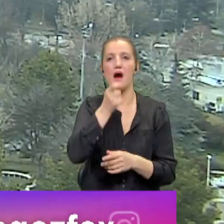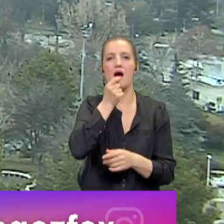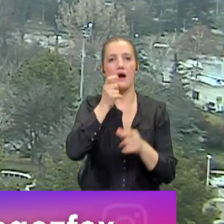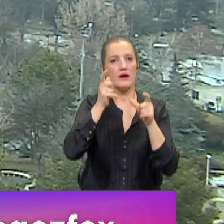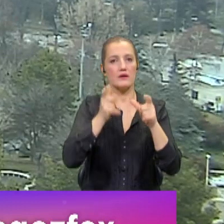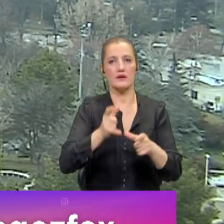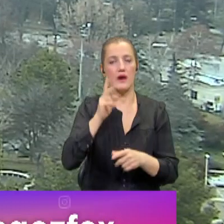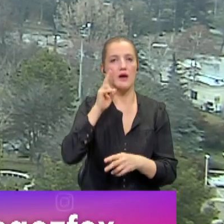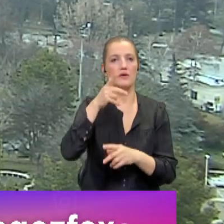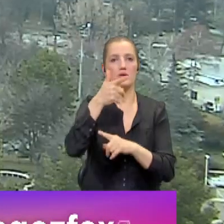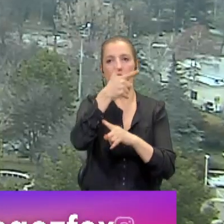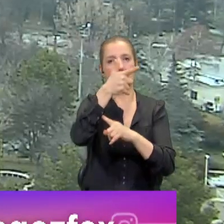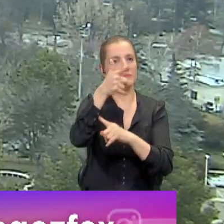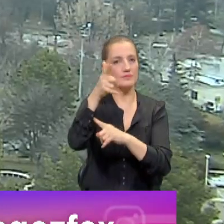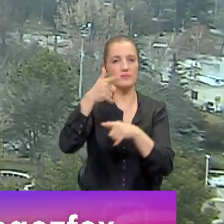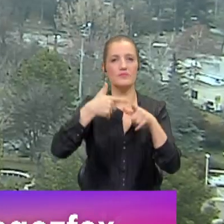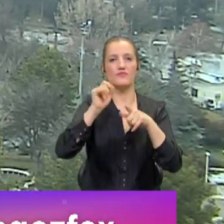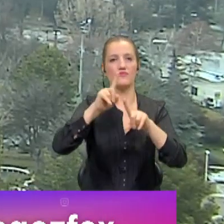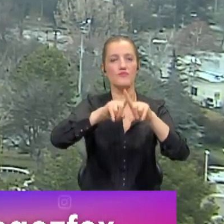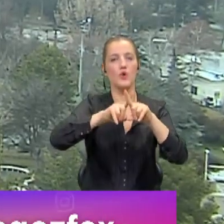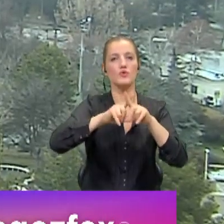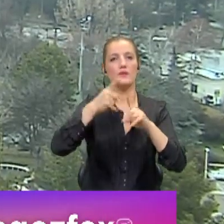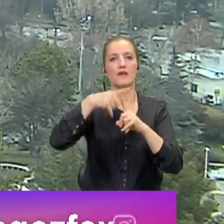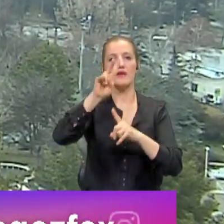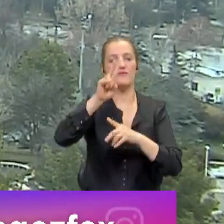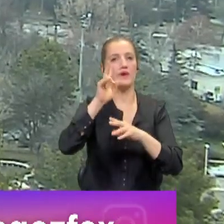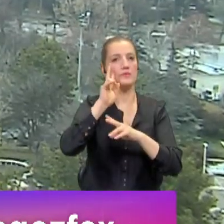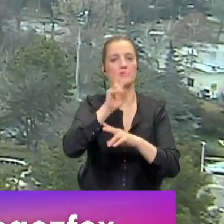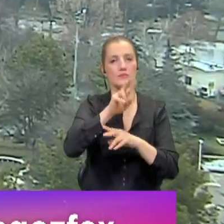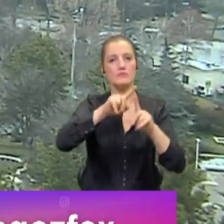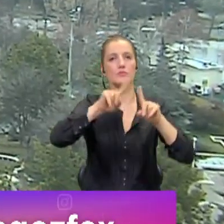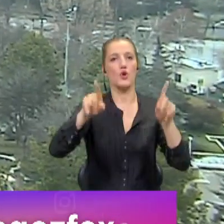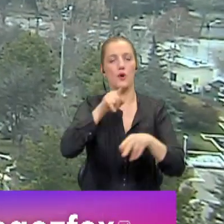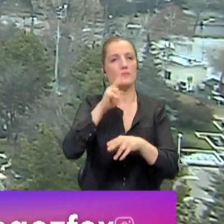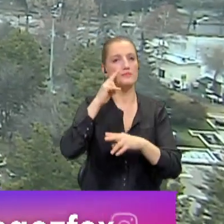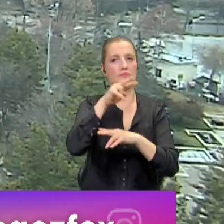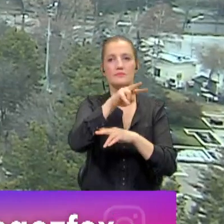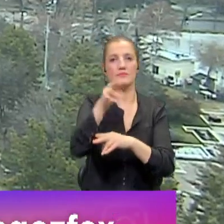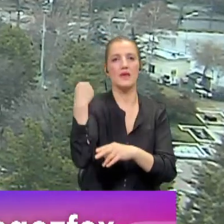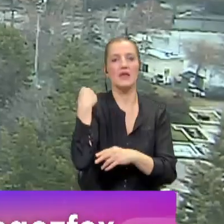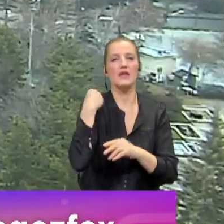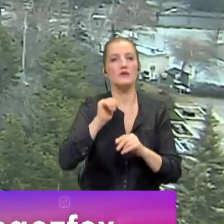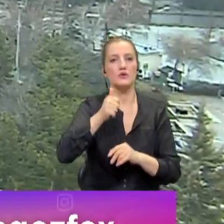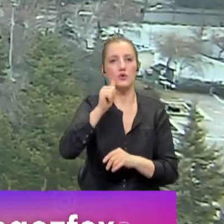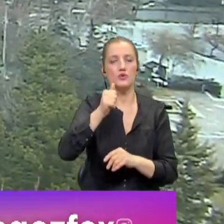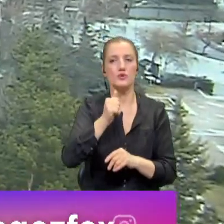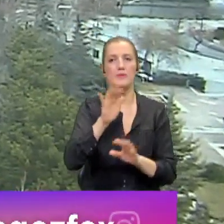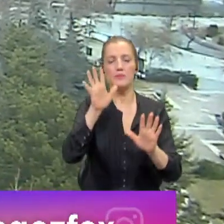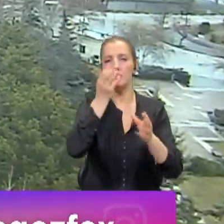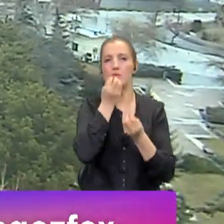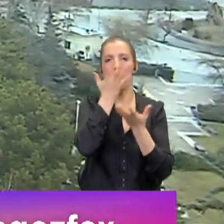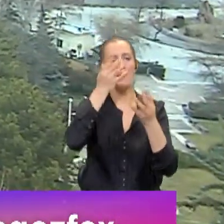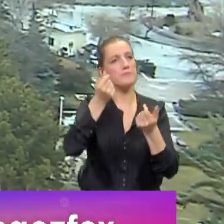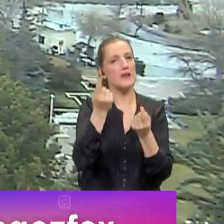Ankara'yı şöyle bir Fox TV Ankara bir 13 açısından gösterdiğimiz aktardığımız da yeni gün biraz böyle puslu